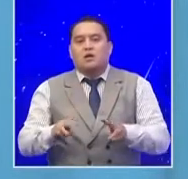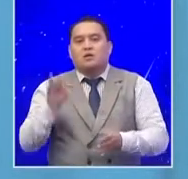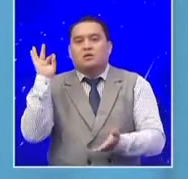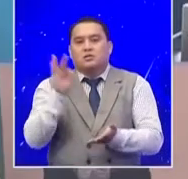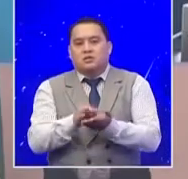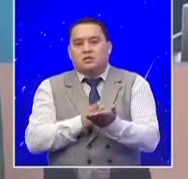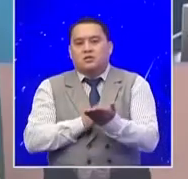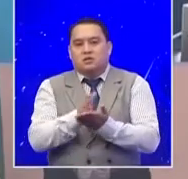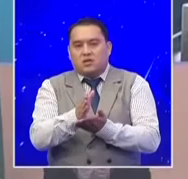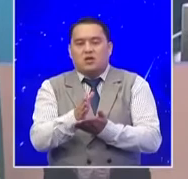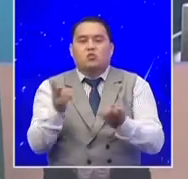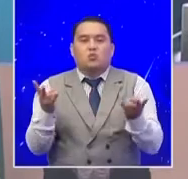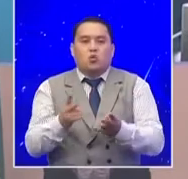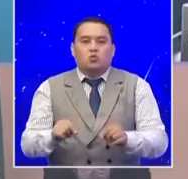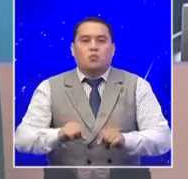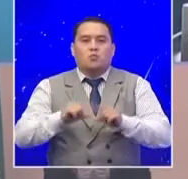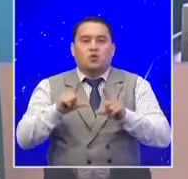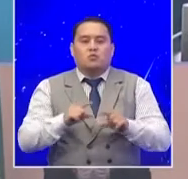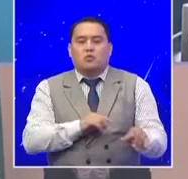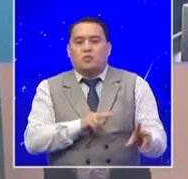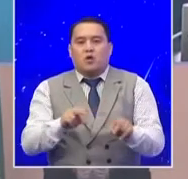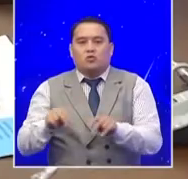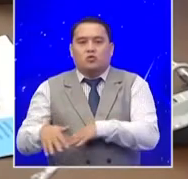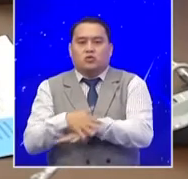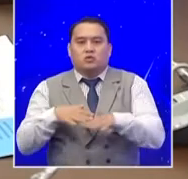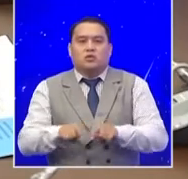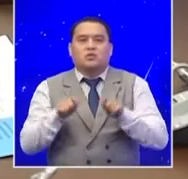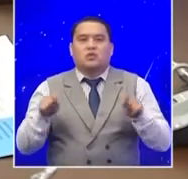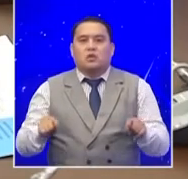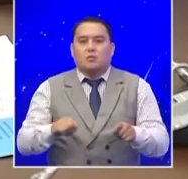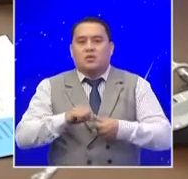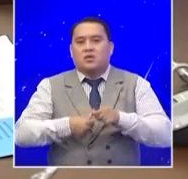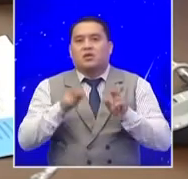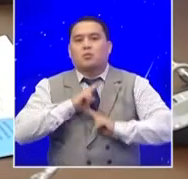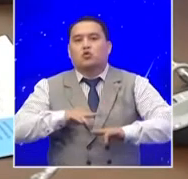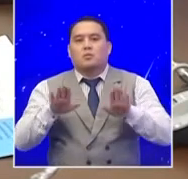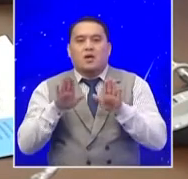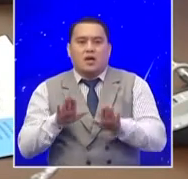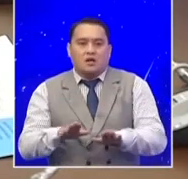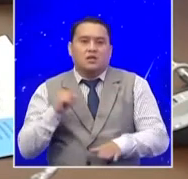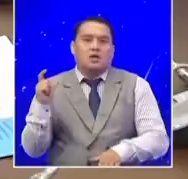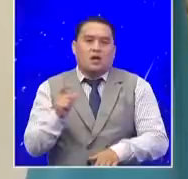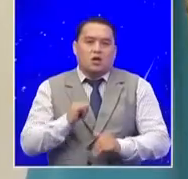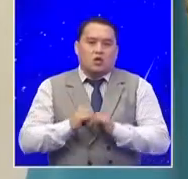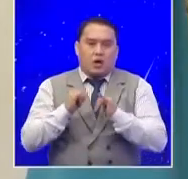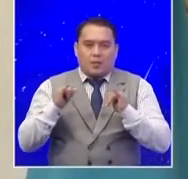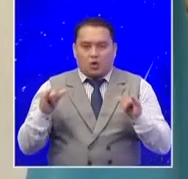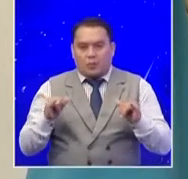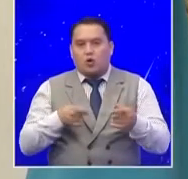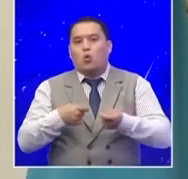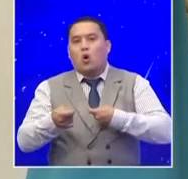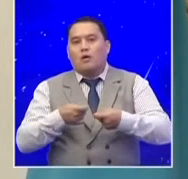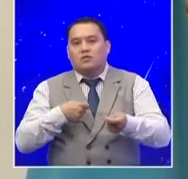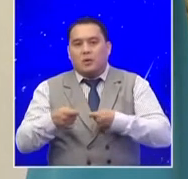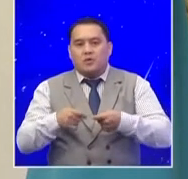задачей правительства является повышение благосостояния народа, создание постоянных рабочих мест и развитие экономики.